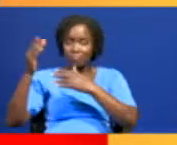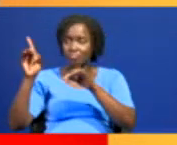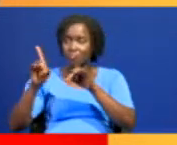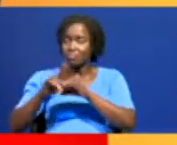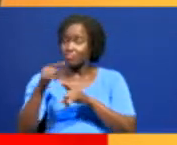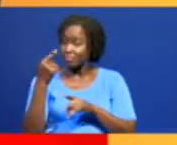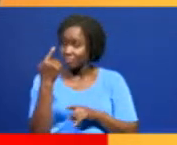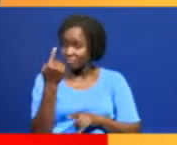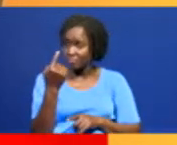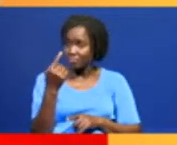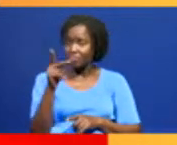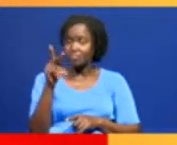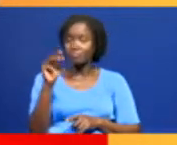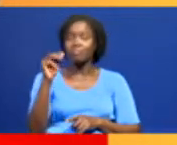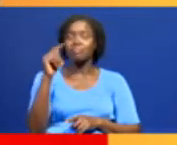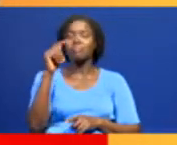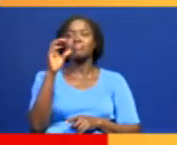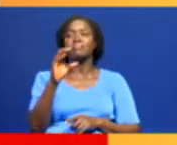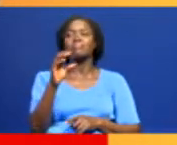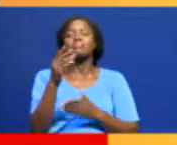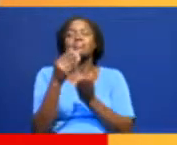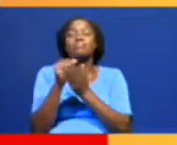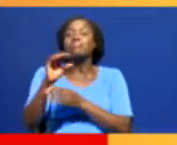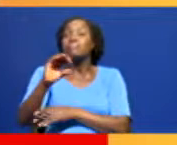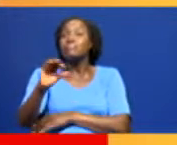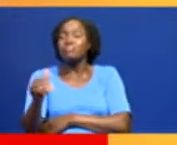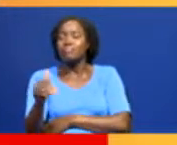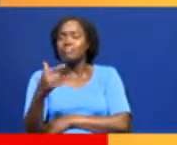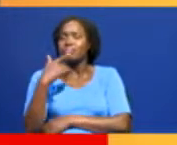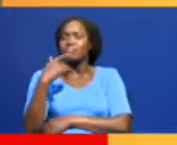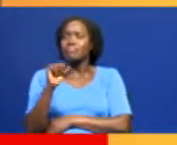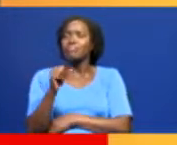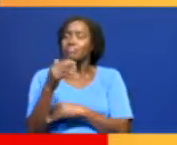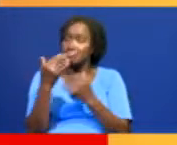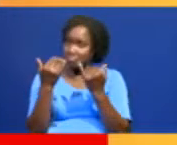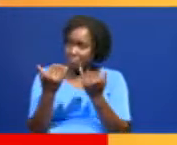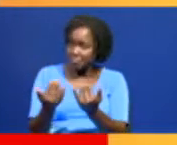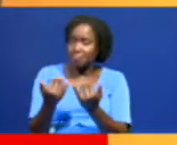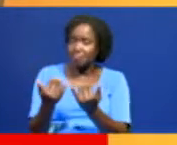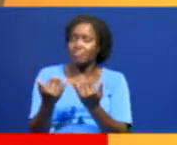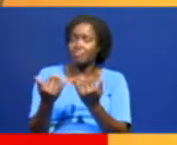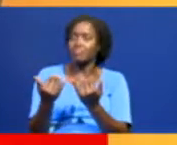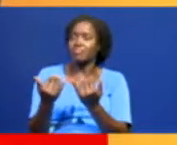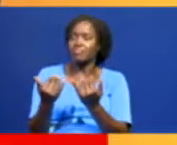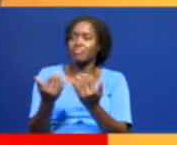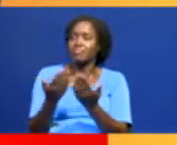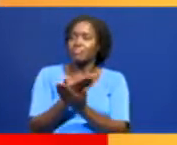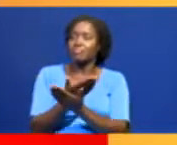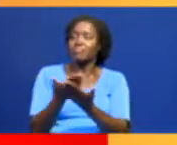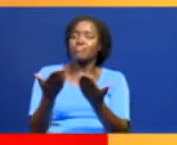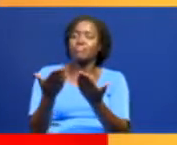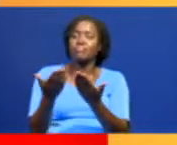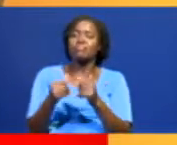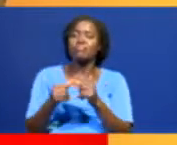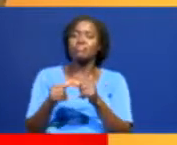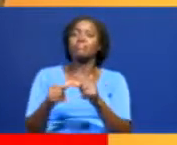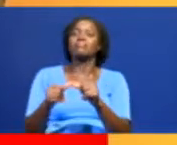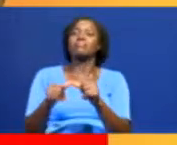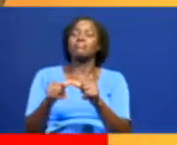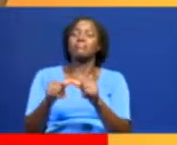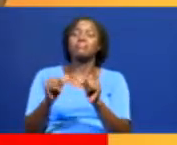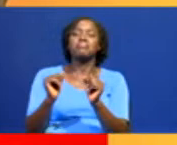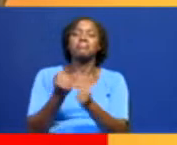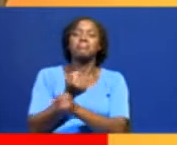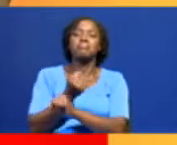moja na KMTC na pesa za county. Kwa hivyo sasa hivi hizo ni vitu ambazo zinaendelea na haingeweza